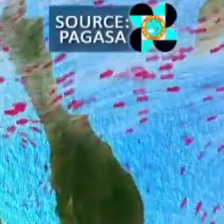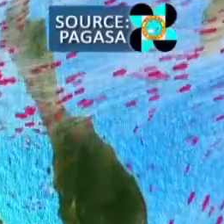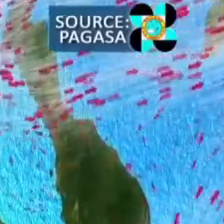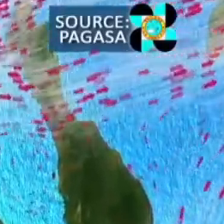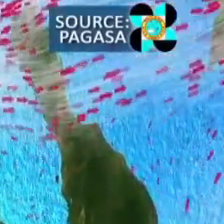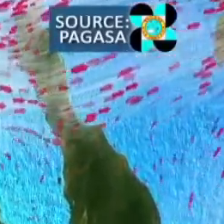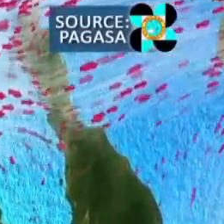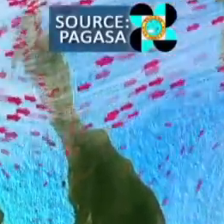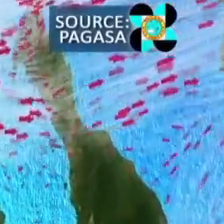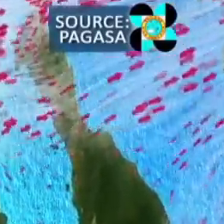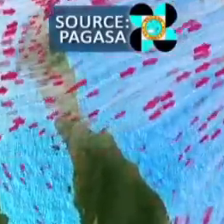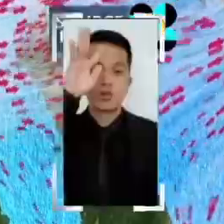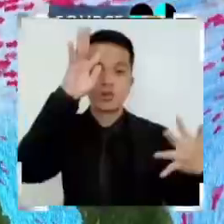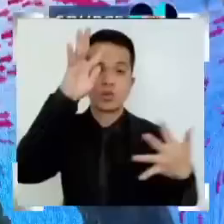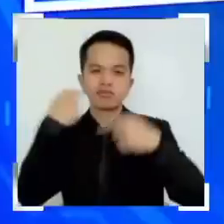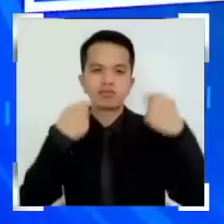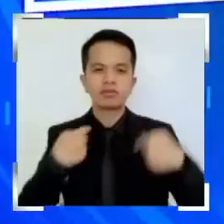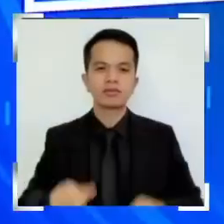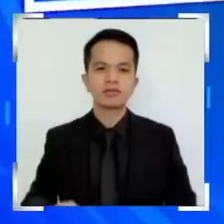Visayas.